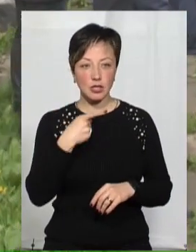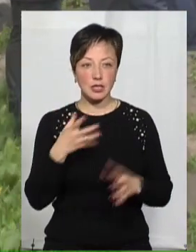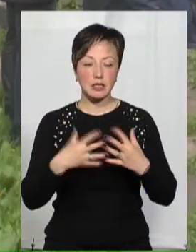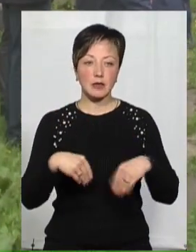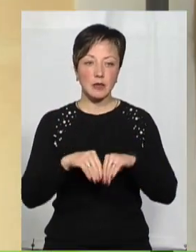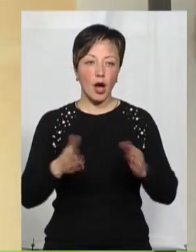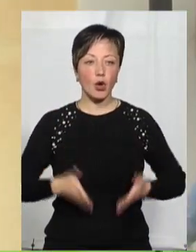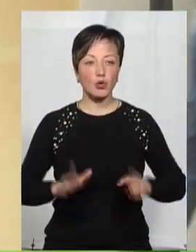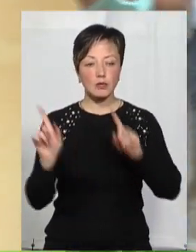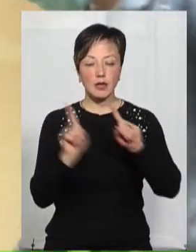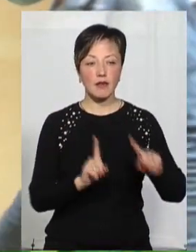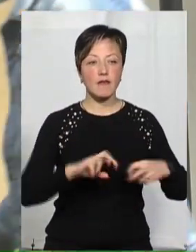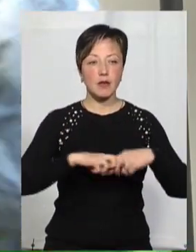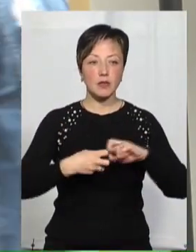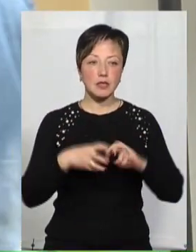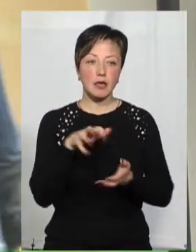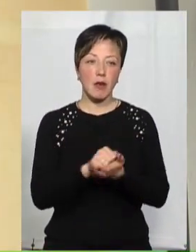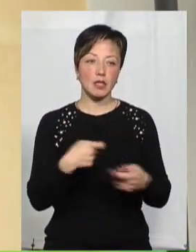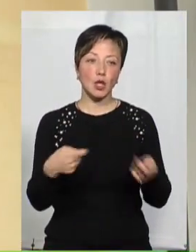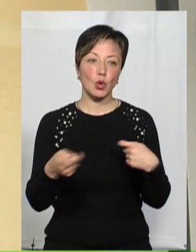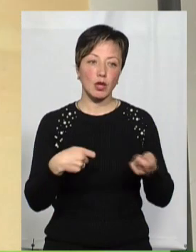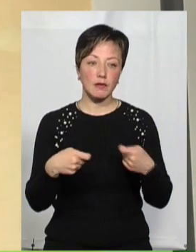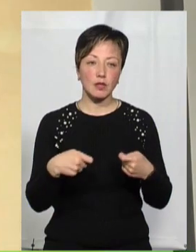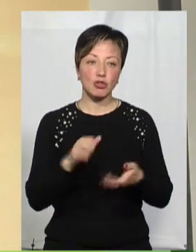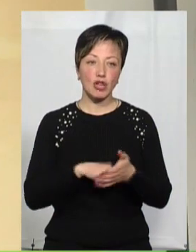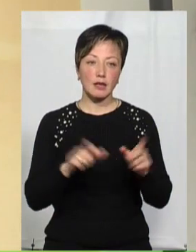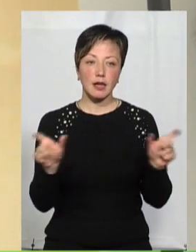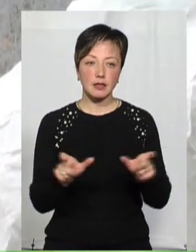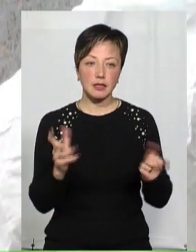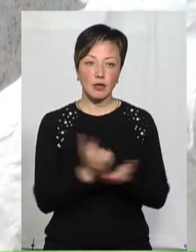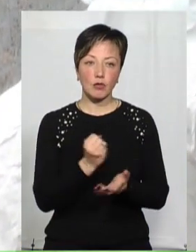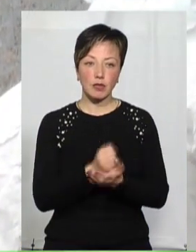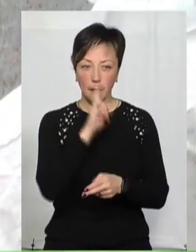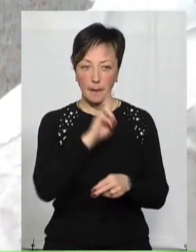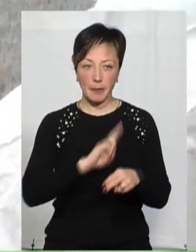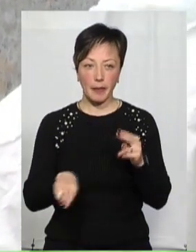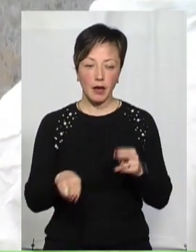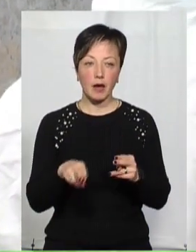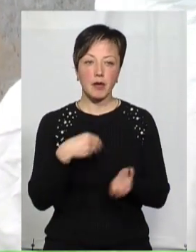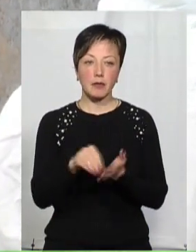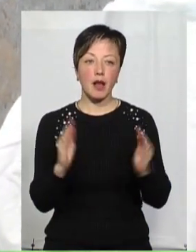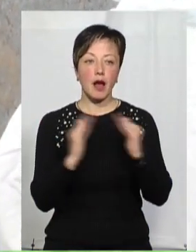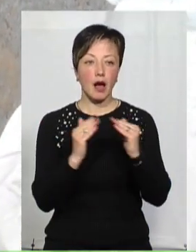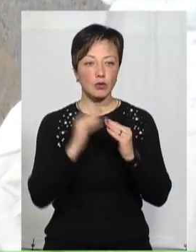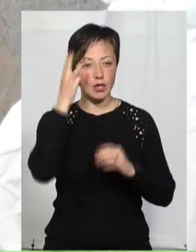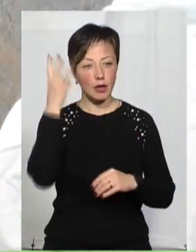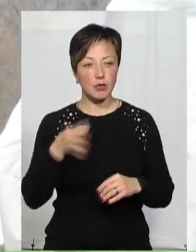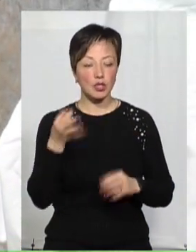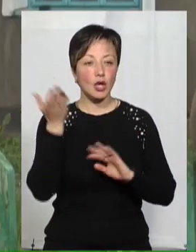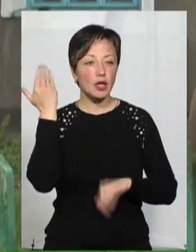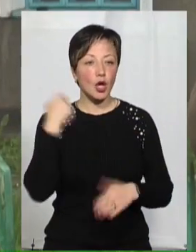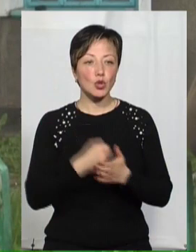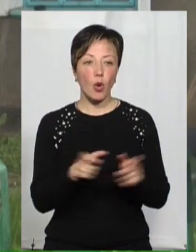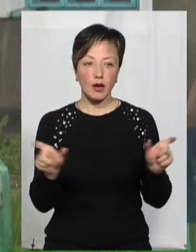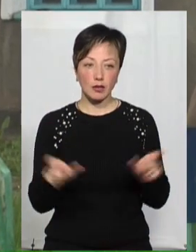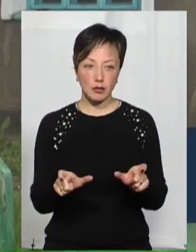родом Закарпаття, Франківську займалися торгівлею. Через карантин заробітків не стало, додає, придбали хату на Хмельниччині до карантину, бо